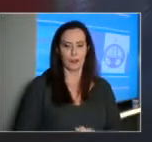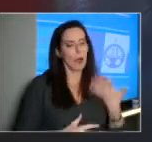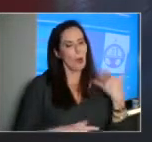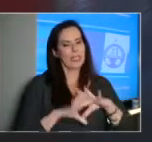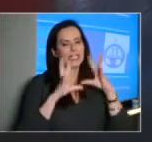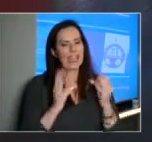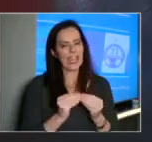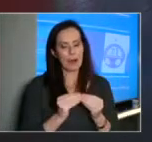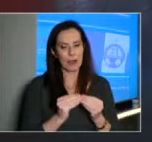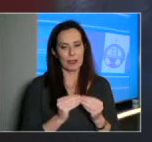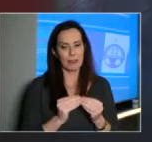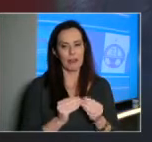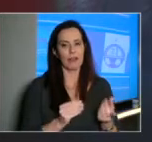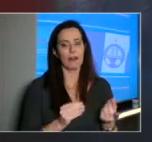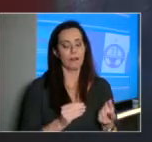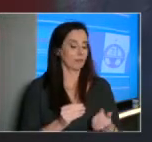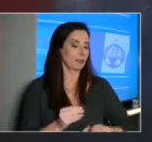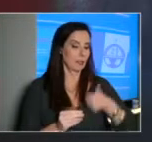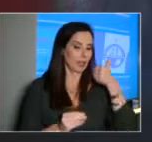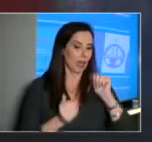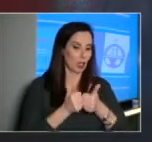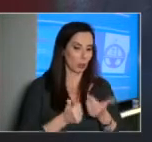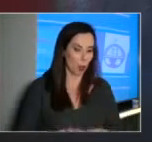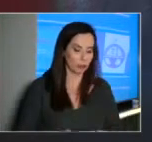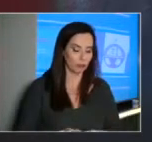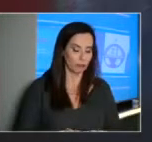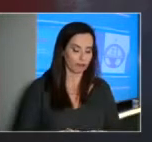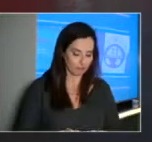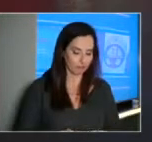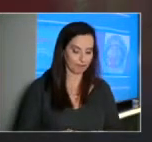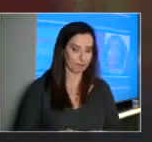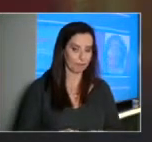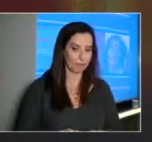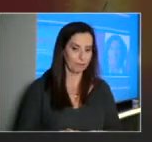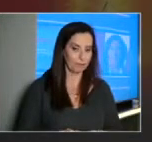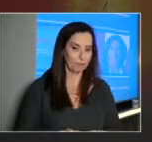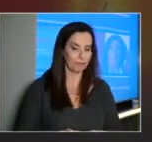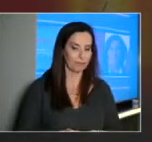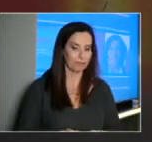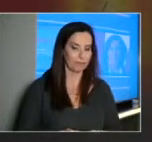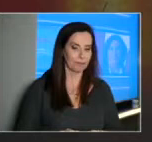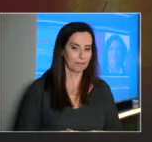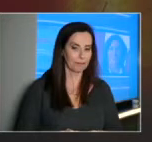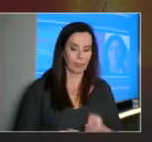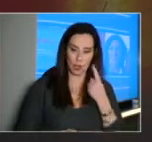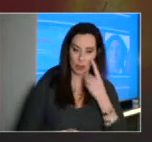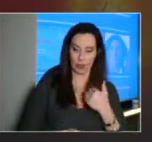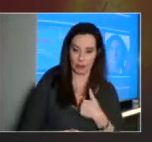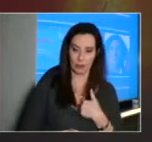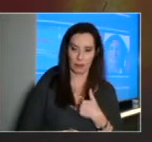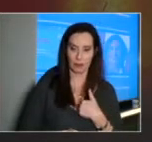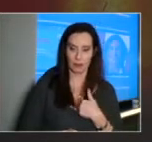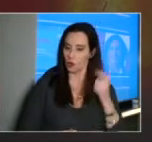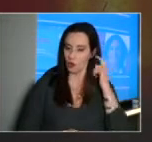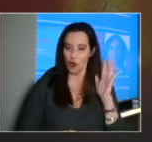נסכם, ננסה לסכם ביחד את הקריירה של מירי רגב, שרת התרבות והספורט, דרך הספורט. שמע, אני